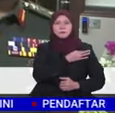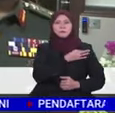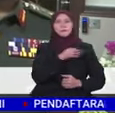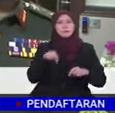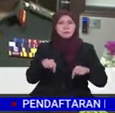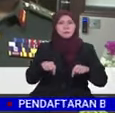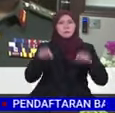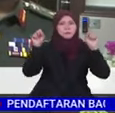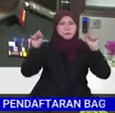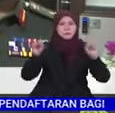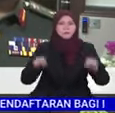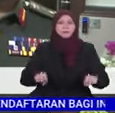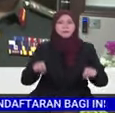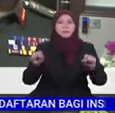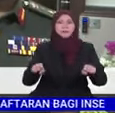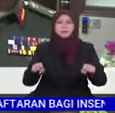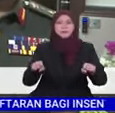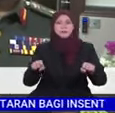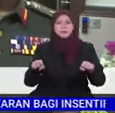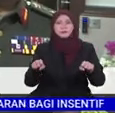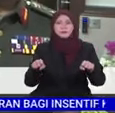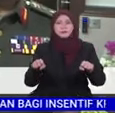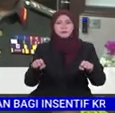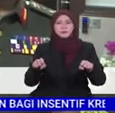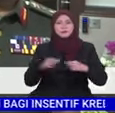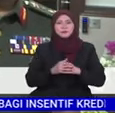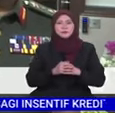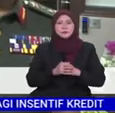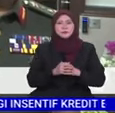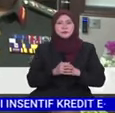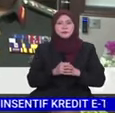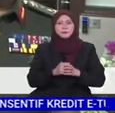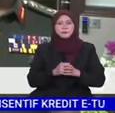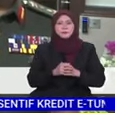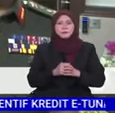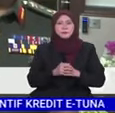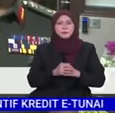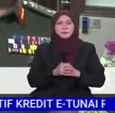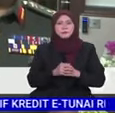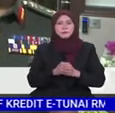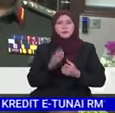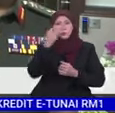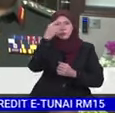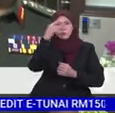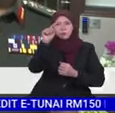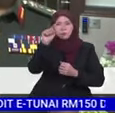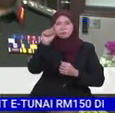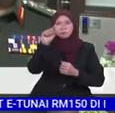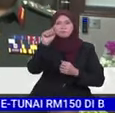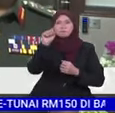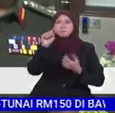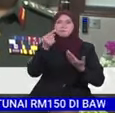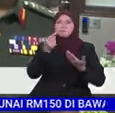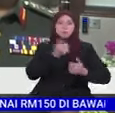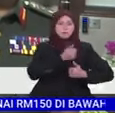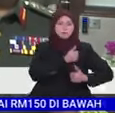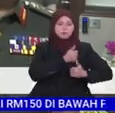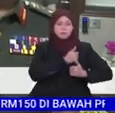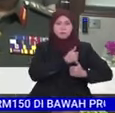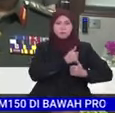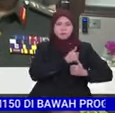membolehkan them Sabtu dia sebagai praktis kepada Rejo proses